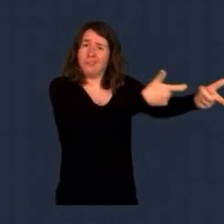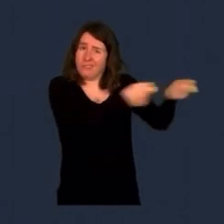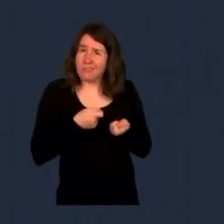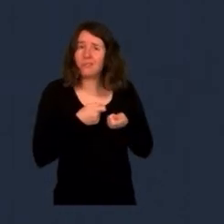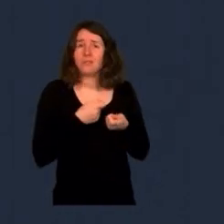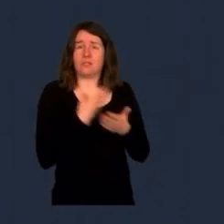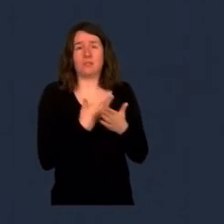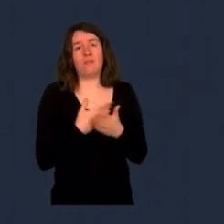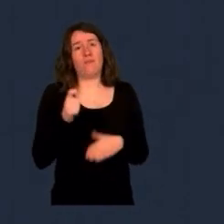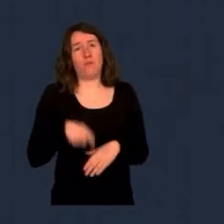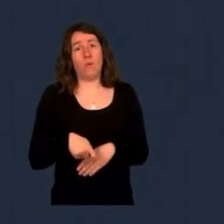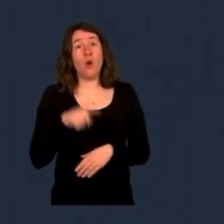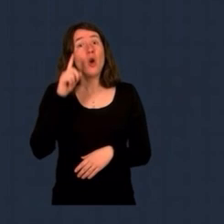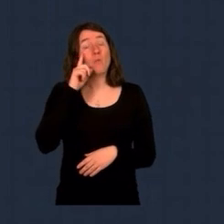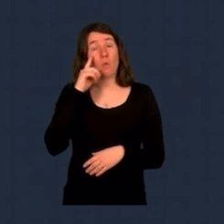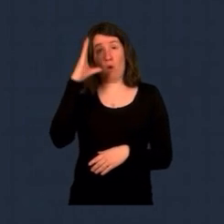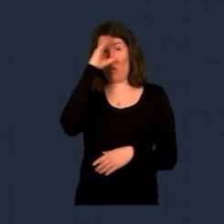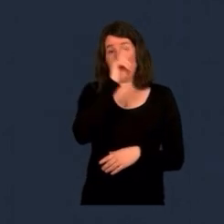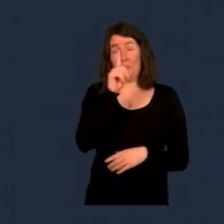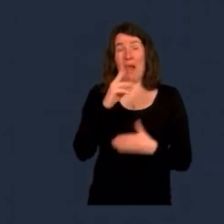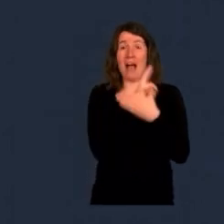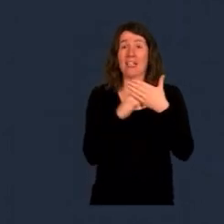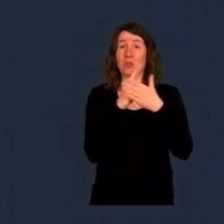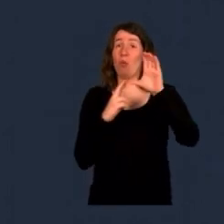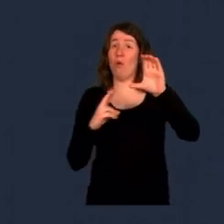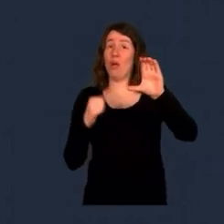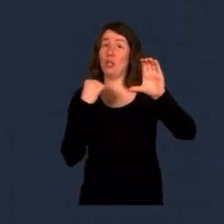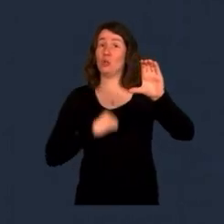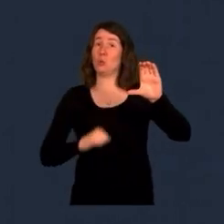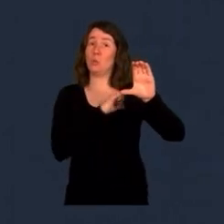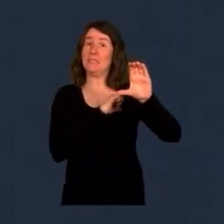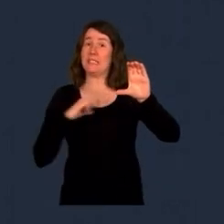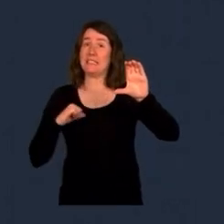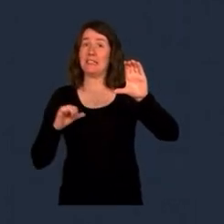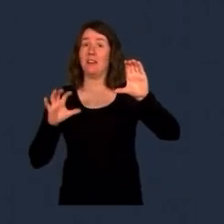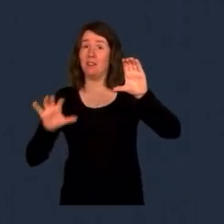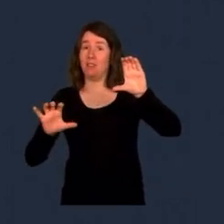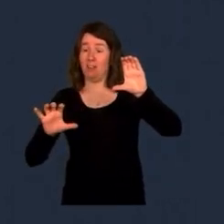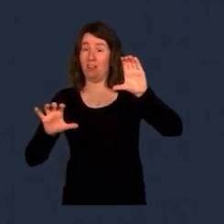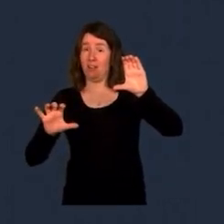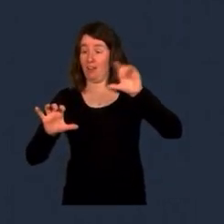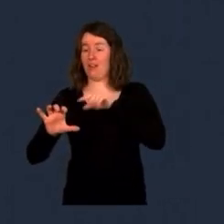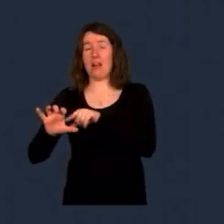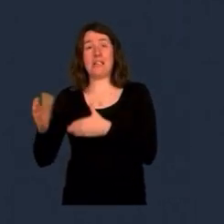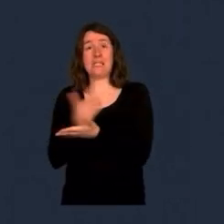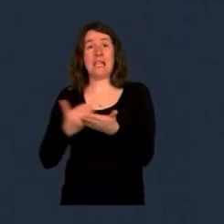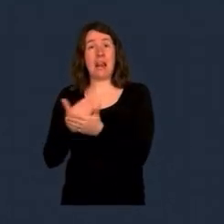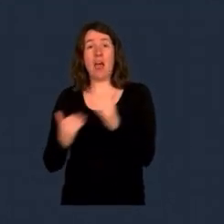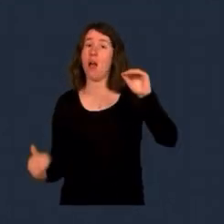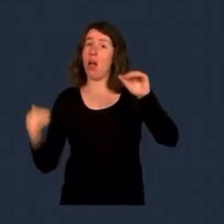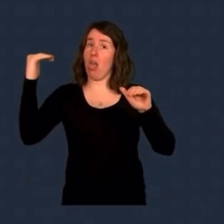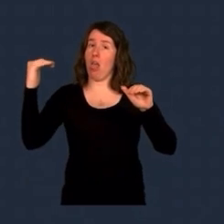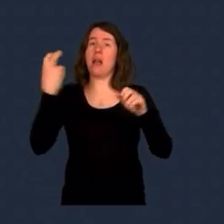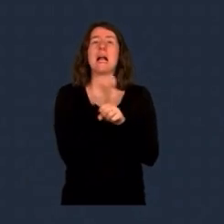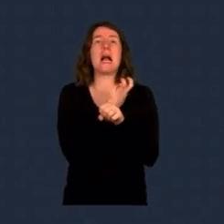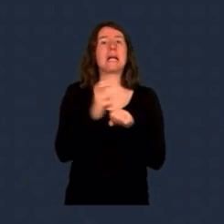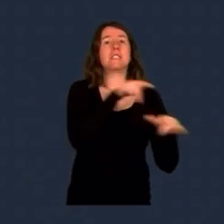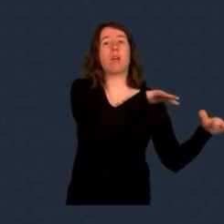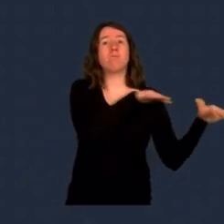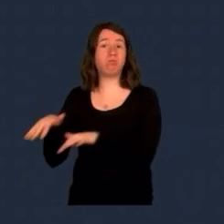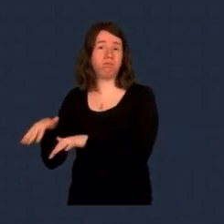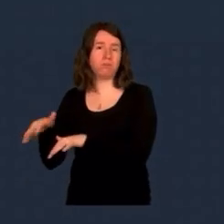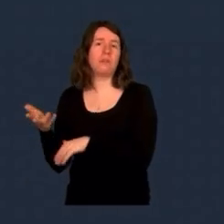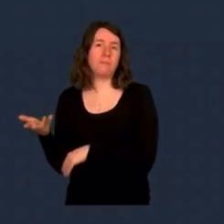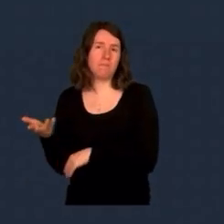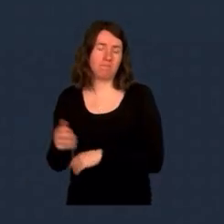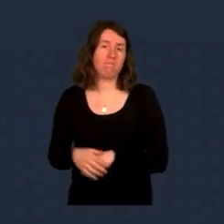une région voisine de la Suisse et que celle-ci, avec l'attrait de ses hauts salaires, renforce ce problème. Et c'est justement